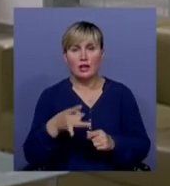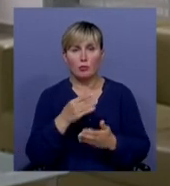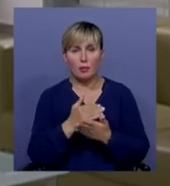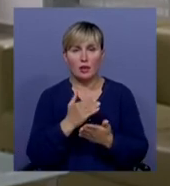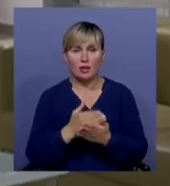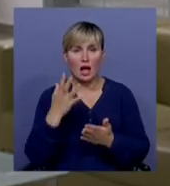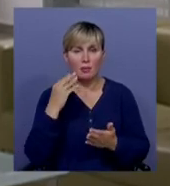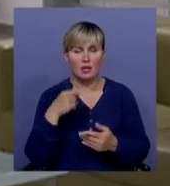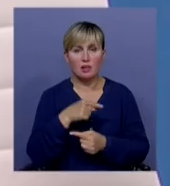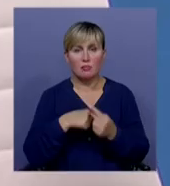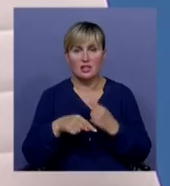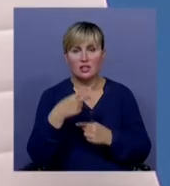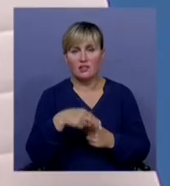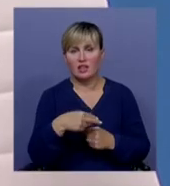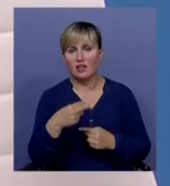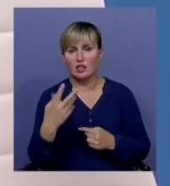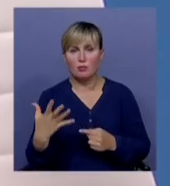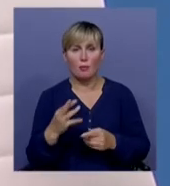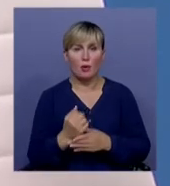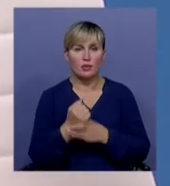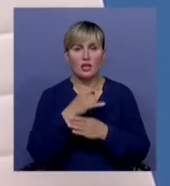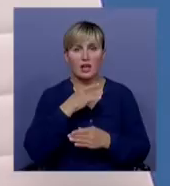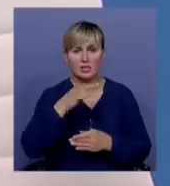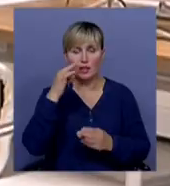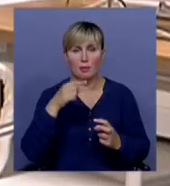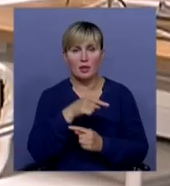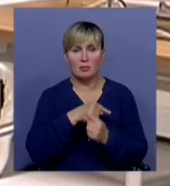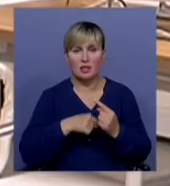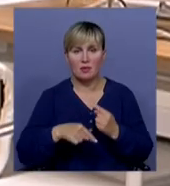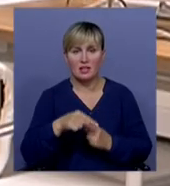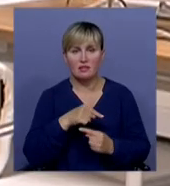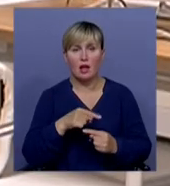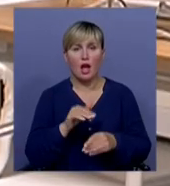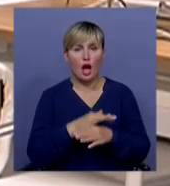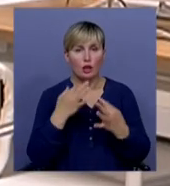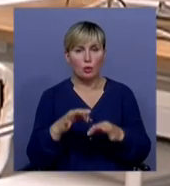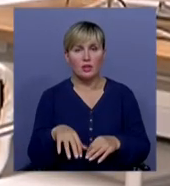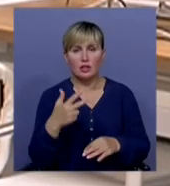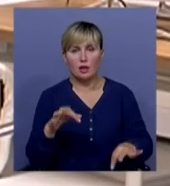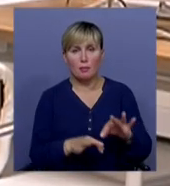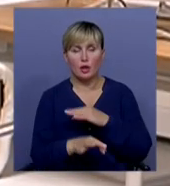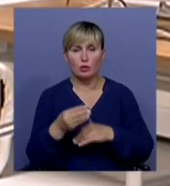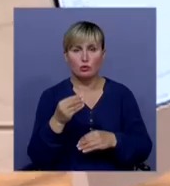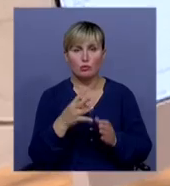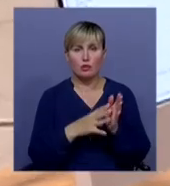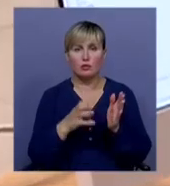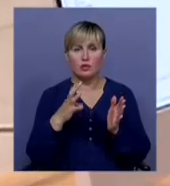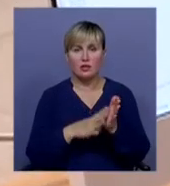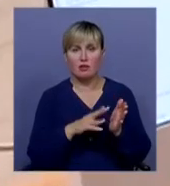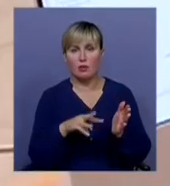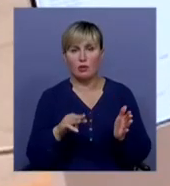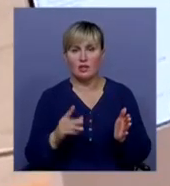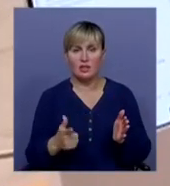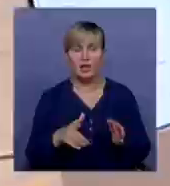программы «Алматы-Бизнес-2025» по поддержке казахстанского предпринимательства. Одобрено 33 проекта на сумму 909 миллионов